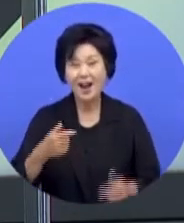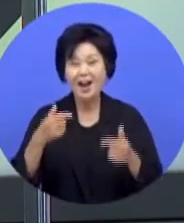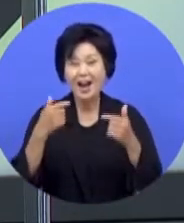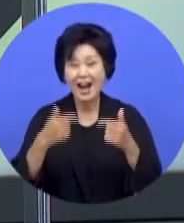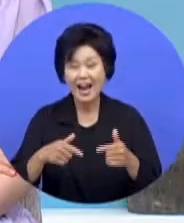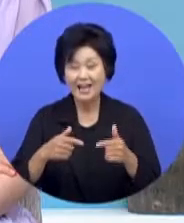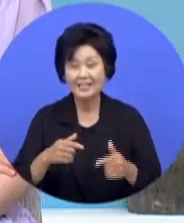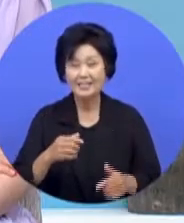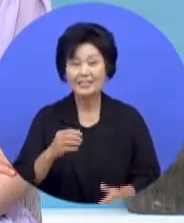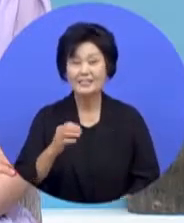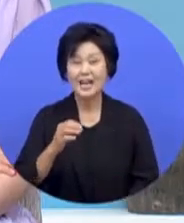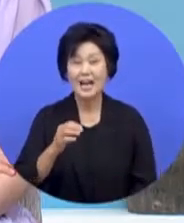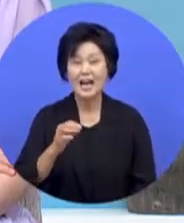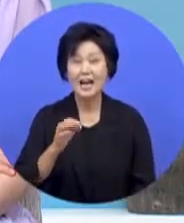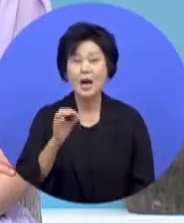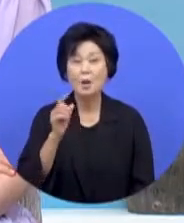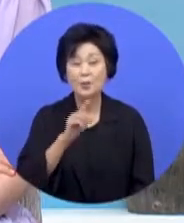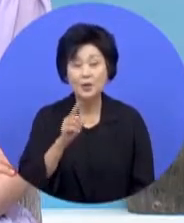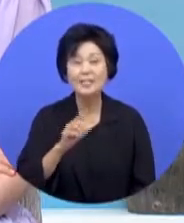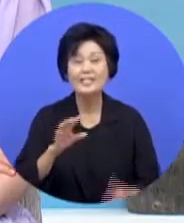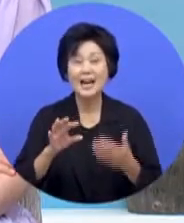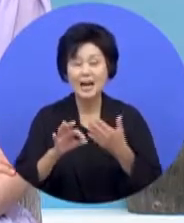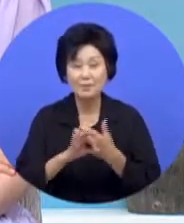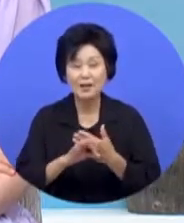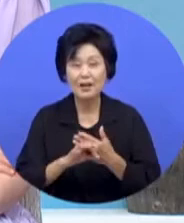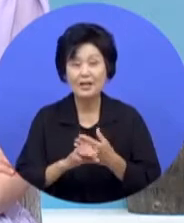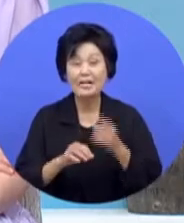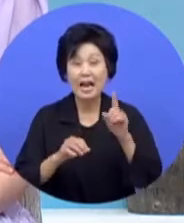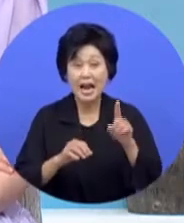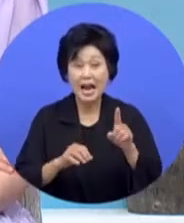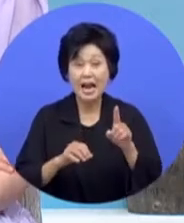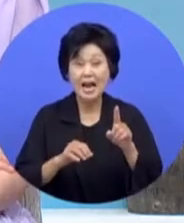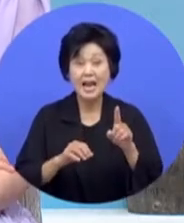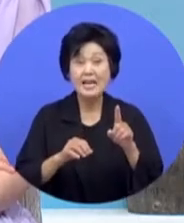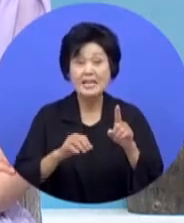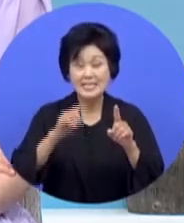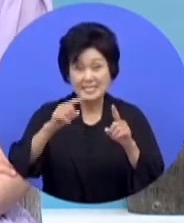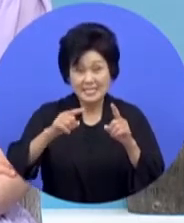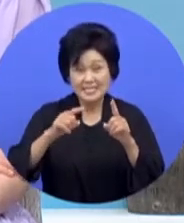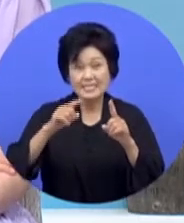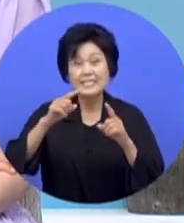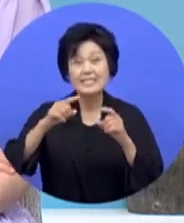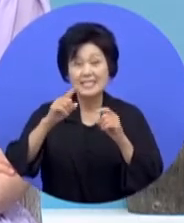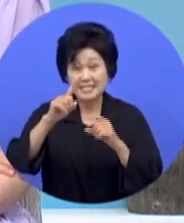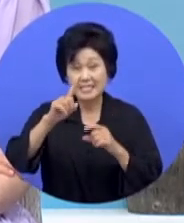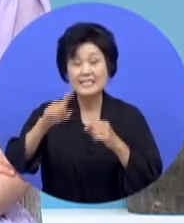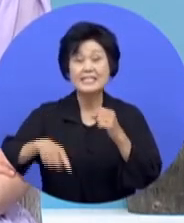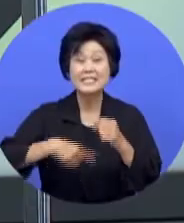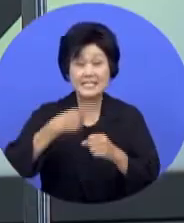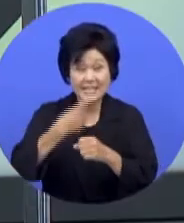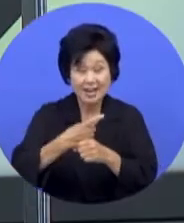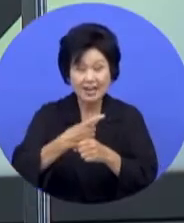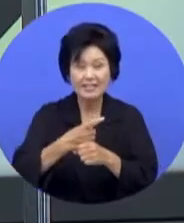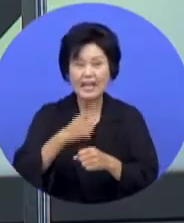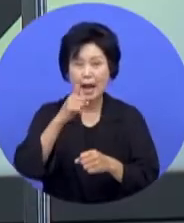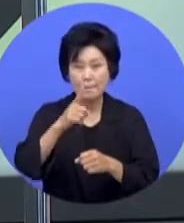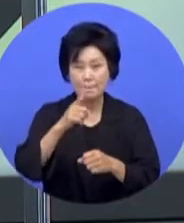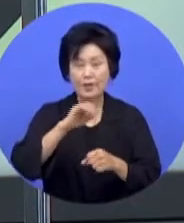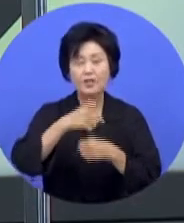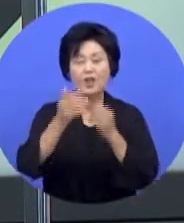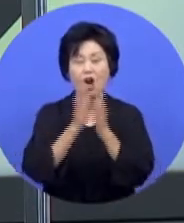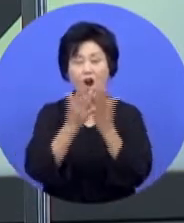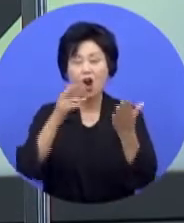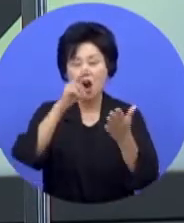OYB, One Year Bible. 그래서 이니셜 OYB인데요. 1년에 1독이에요? 예, 1년에 1독 하는 겁니다. 저희 교회 전체가 하고 있고 이제